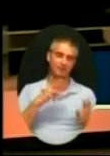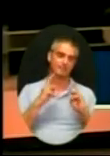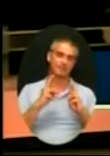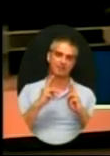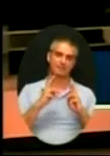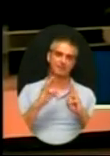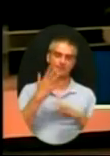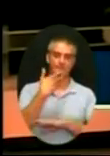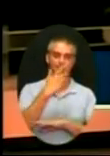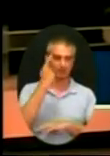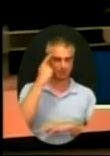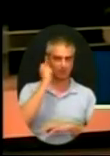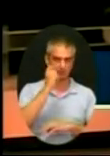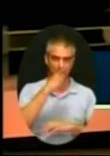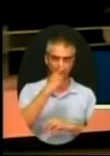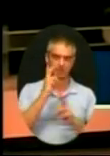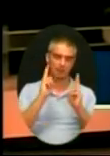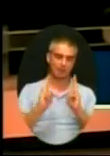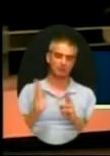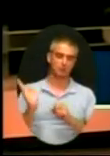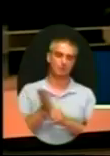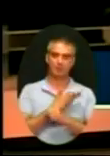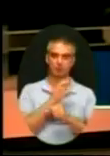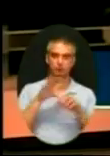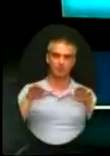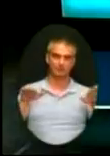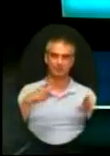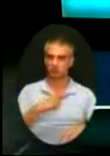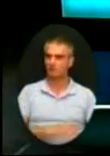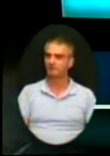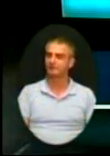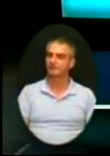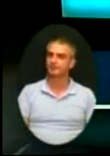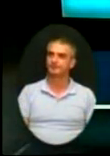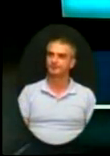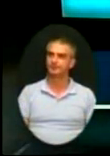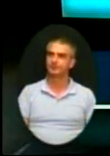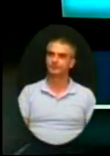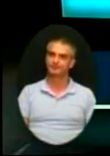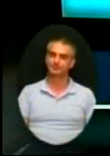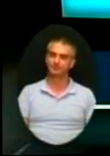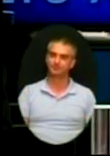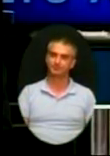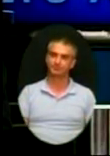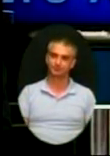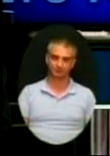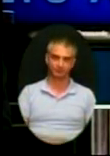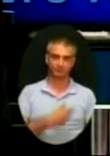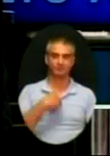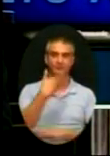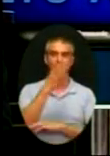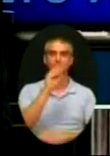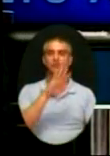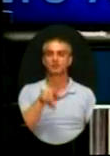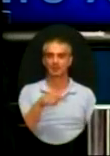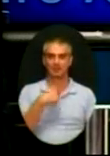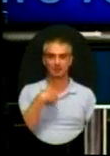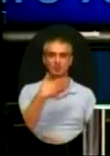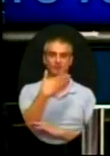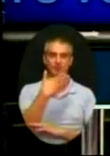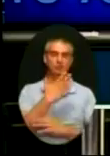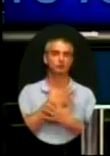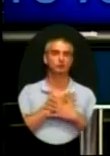ומקווה שבאמת המדינה תשכיל לעצור את פינוי שדה דוב. תודה. יואל חסון. אנחנו מדינה של ילדים, אנחנו